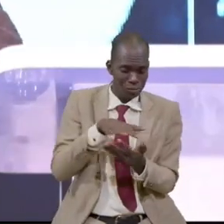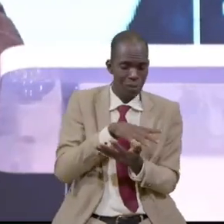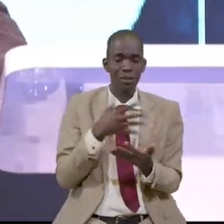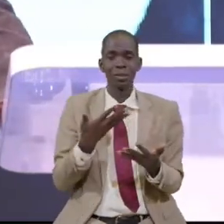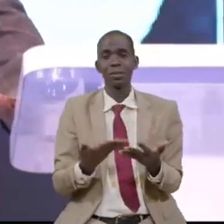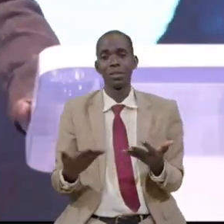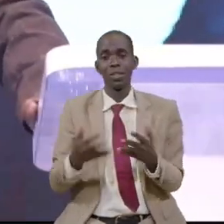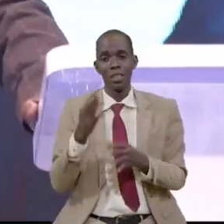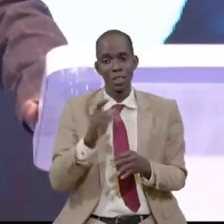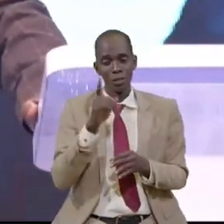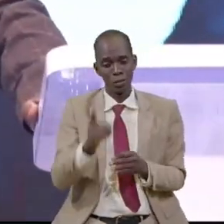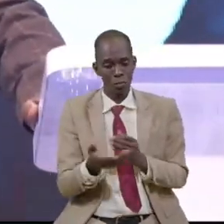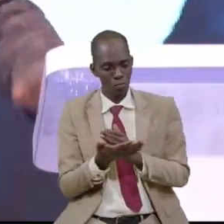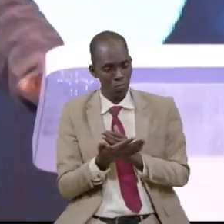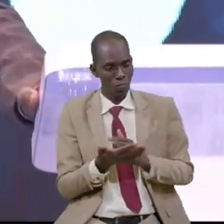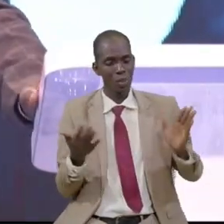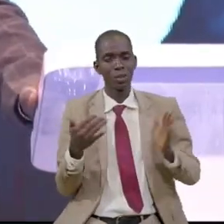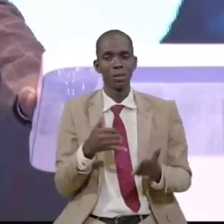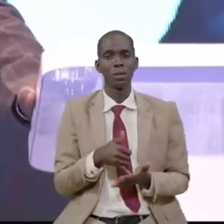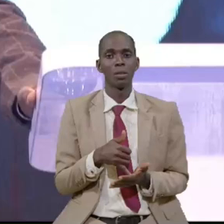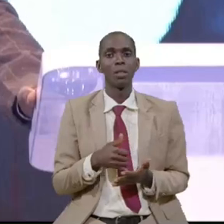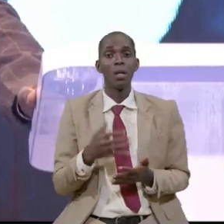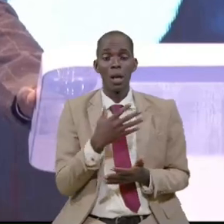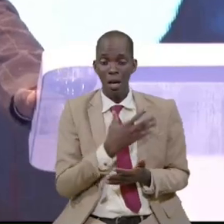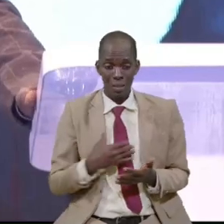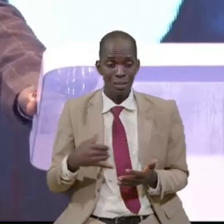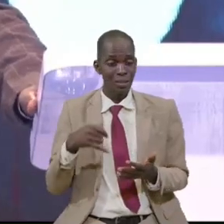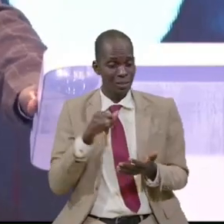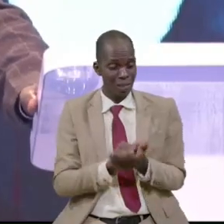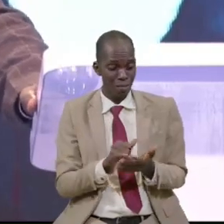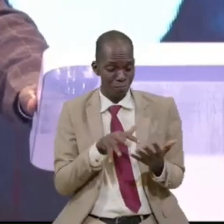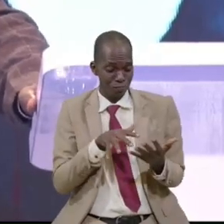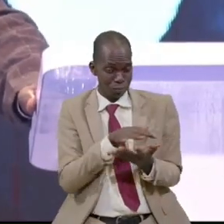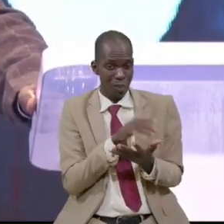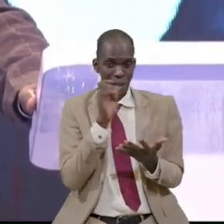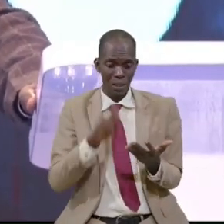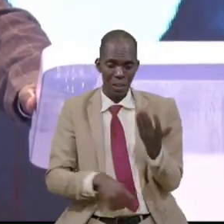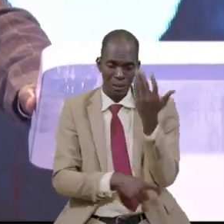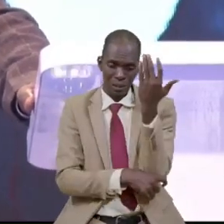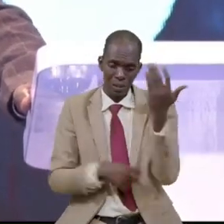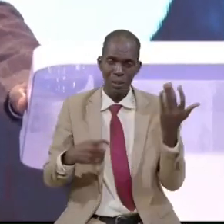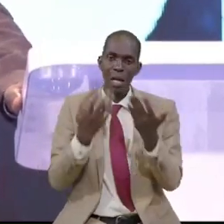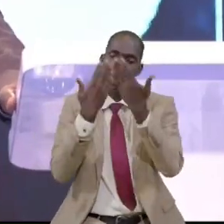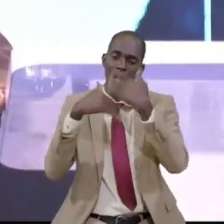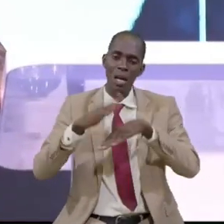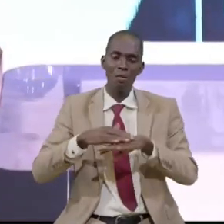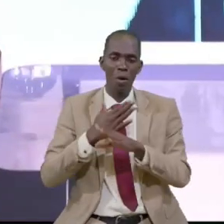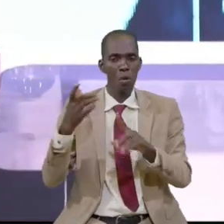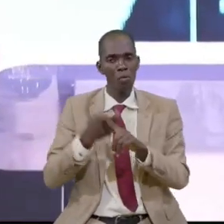vous, et finalement, ôter le ciel de vous, et vous offrir